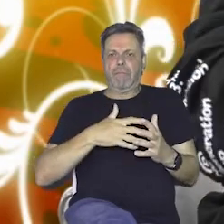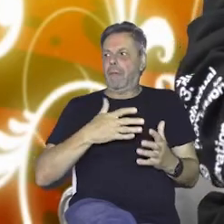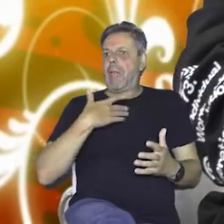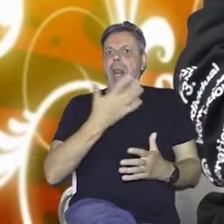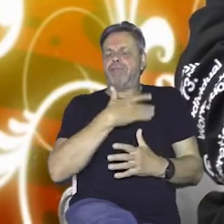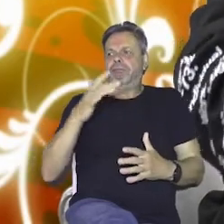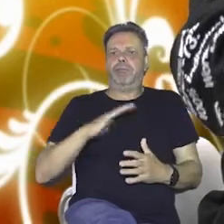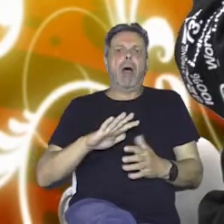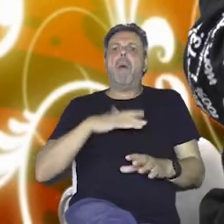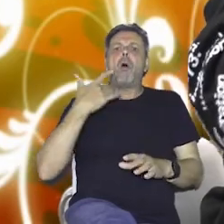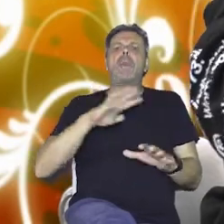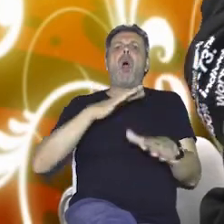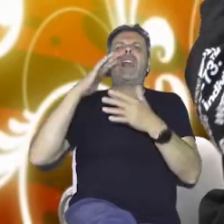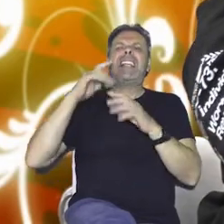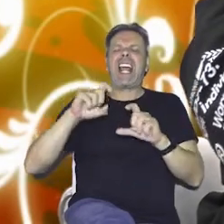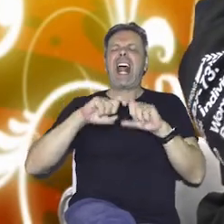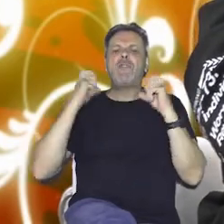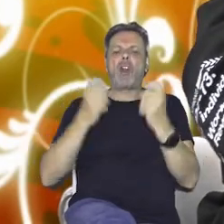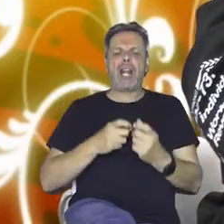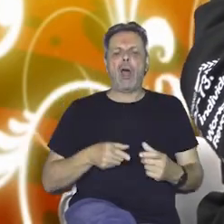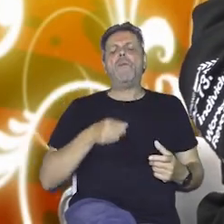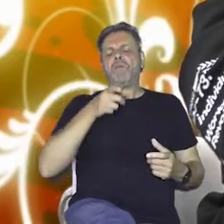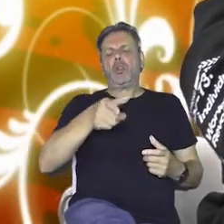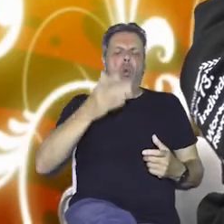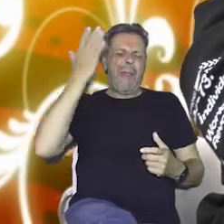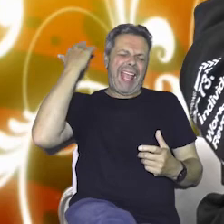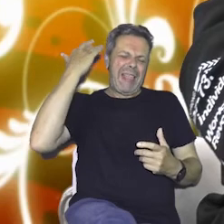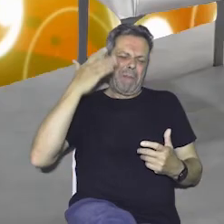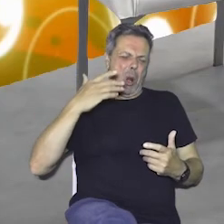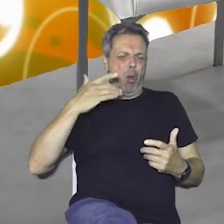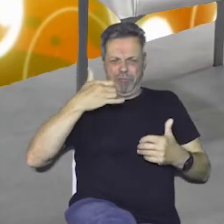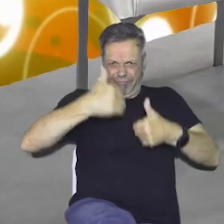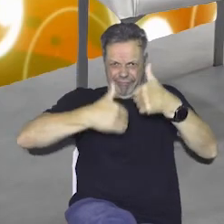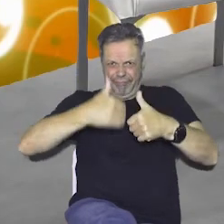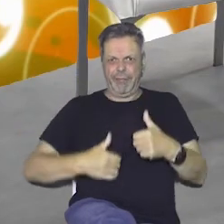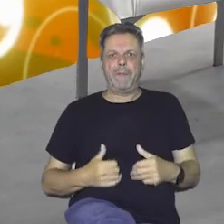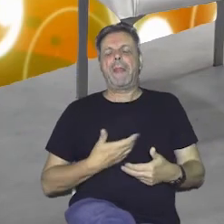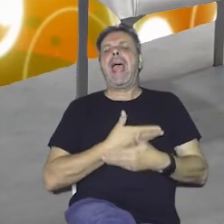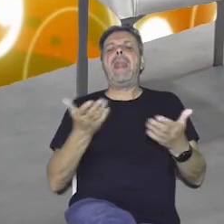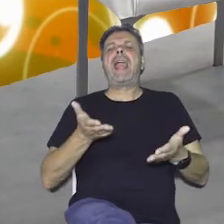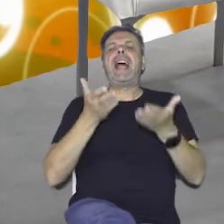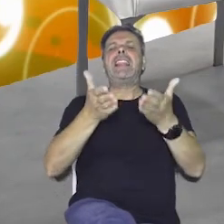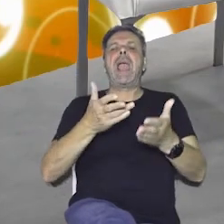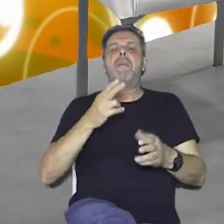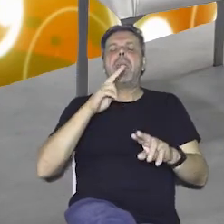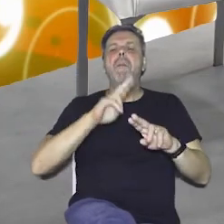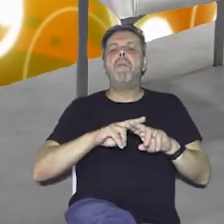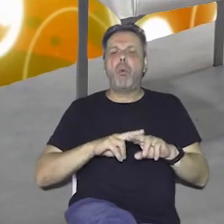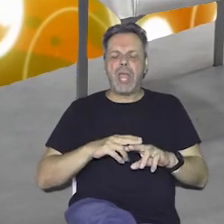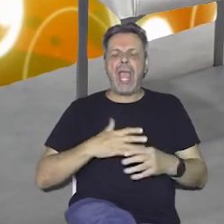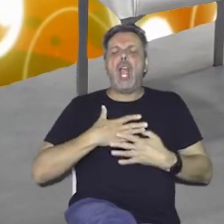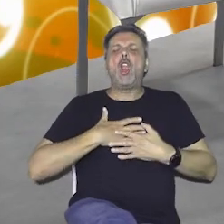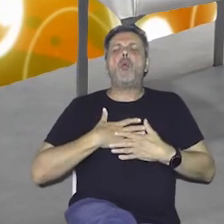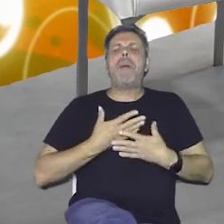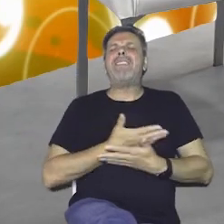Kristalna Dorana, hotel Kvarner, gdje se to nekad sve održavalo. Nek ti bude ljubav sva. Koju je pjevao Toni Cetinski.